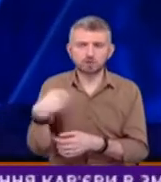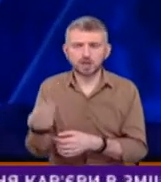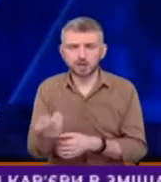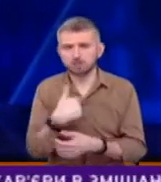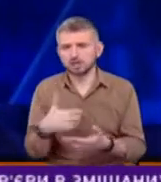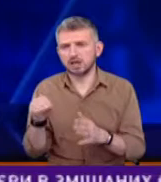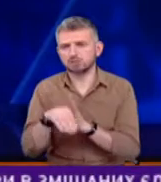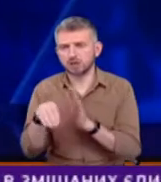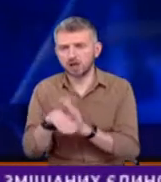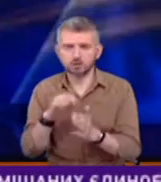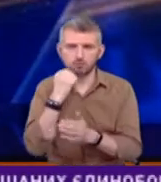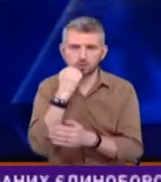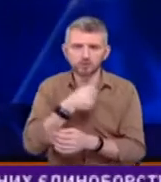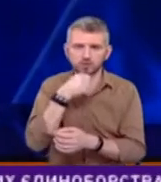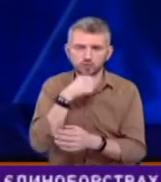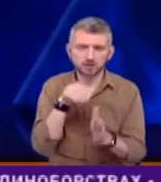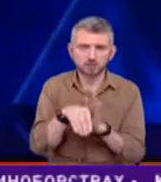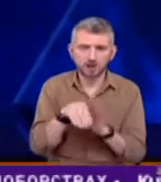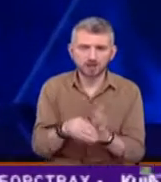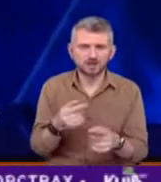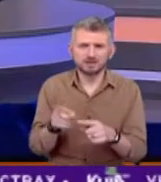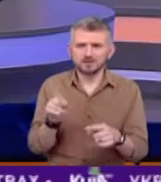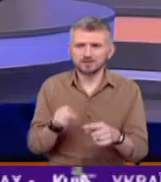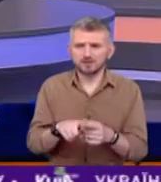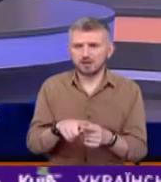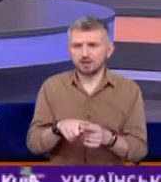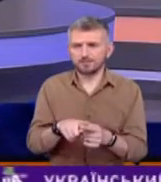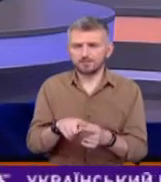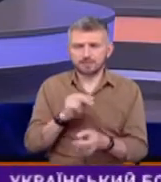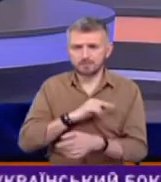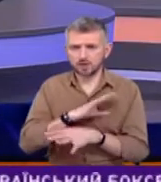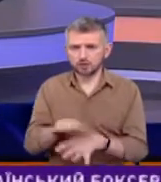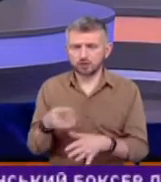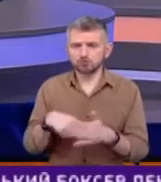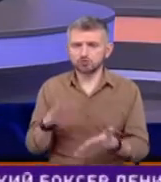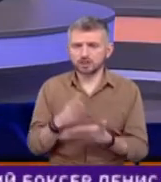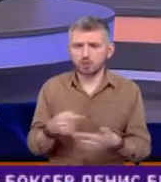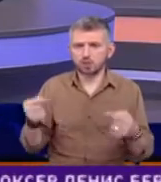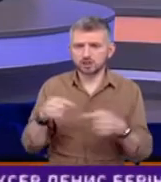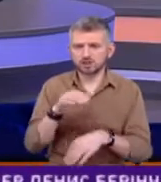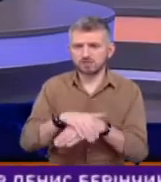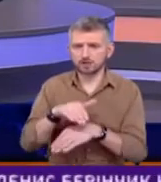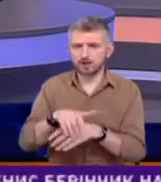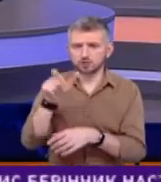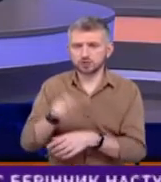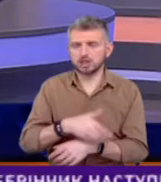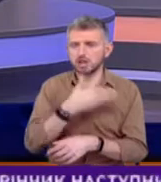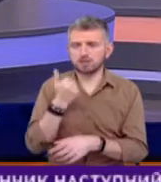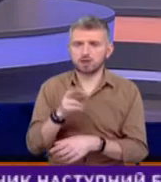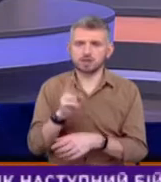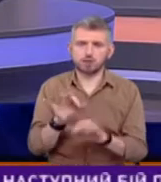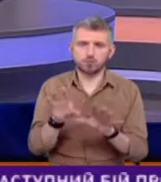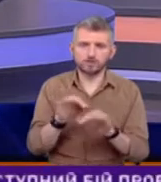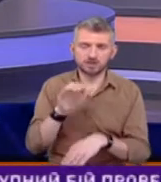ми назбирали, там бабусі, дідусі збирали і так далі. Ну, це не проходить. Оскільки є конкретний фактаж, людина не має як